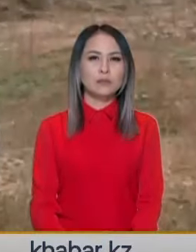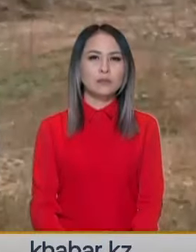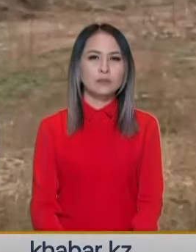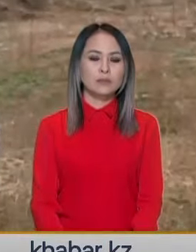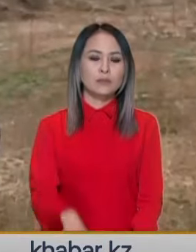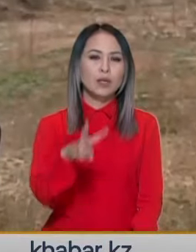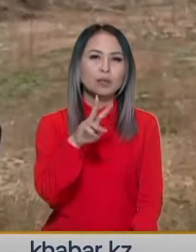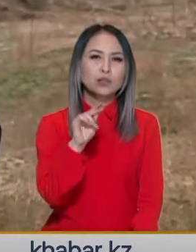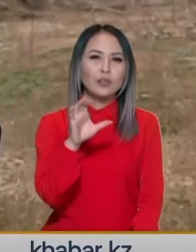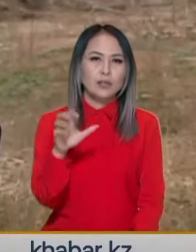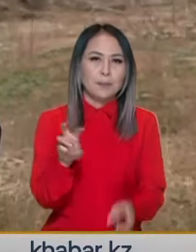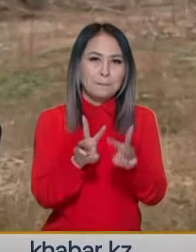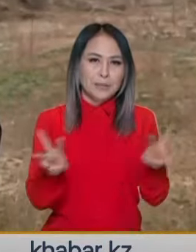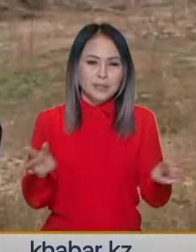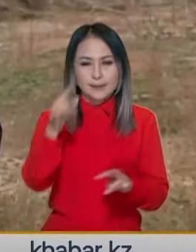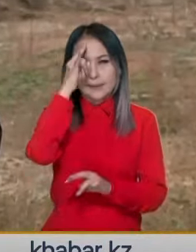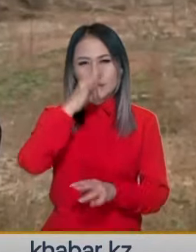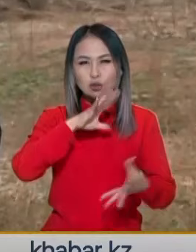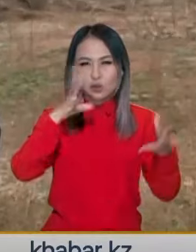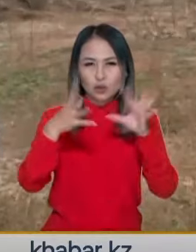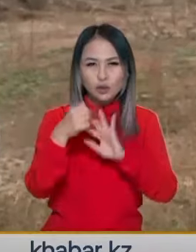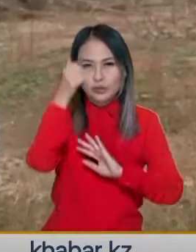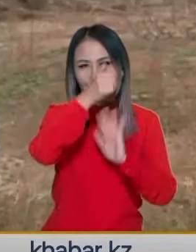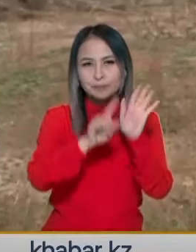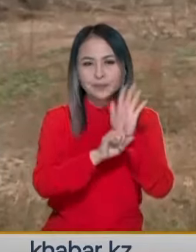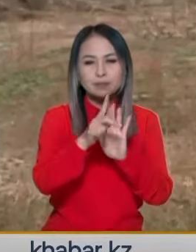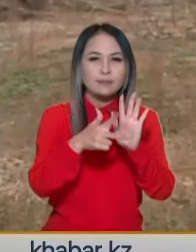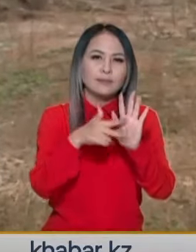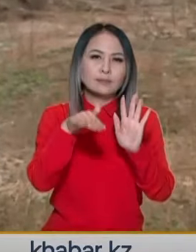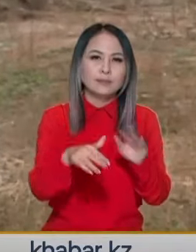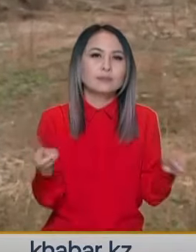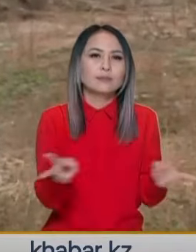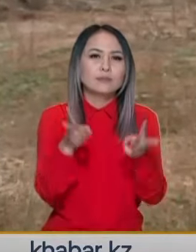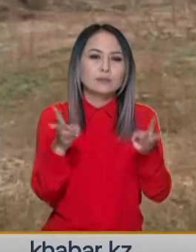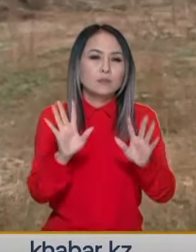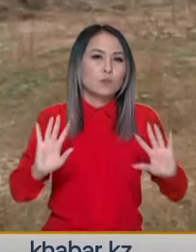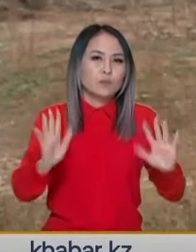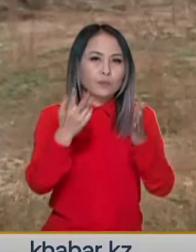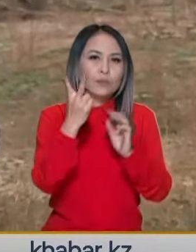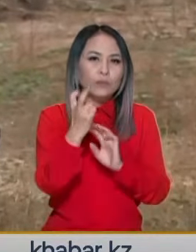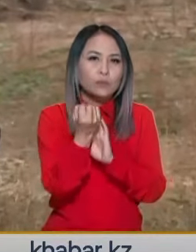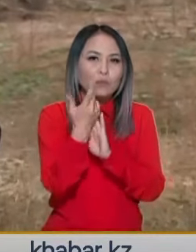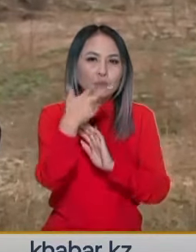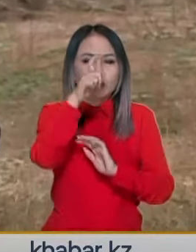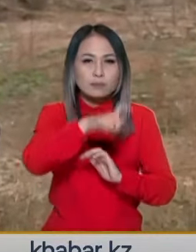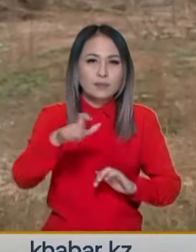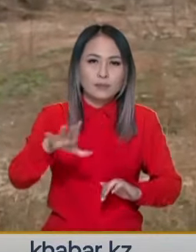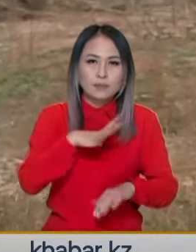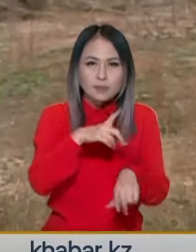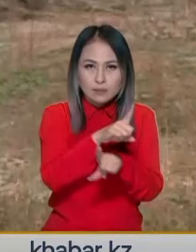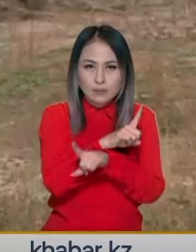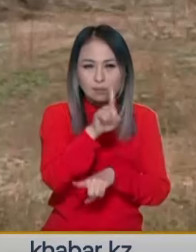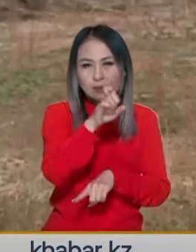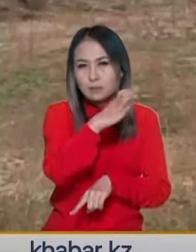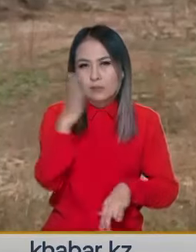Төтенше жағдайлар министрлігінің мәліметінше Қазақстанда жалпы жыл басынан бері 8 мыңға жуық өрт тіркеліп, оларда 213 адам қаза тапқан, тағы 100-ден